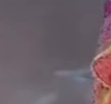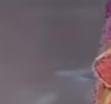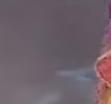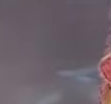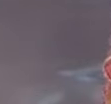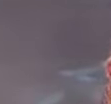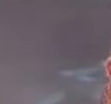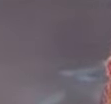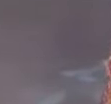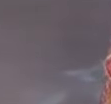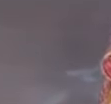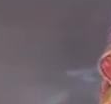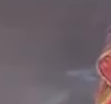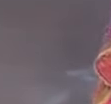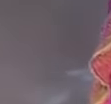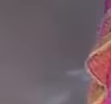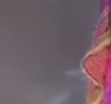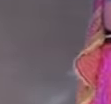महारानी जी,